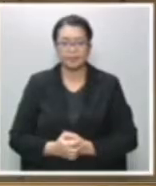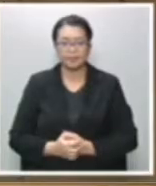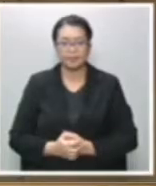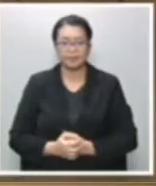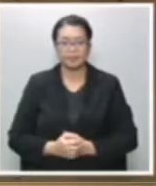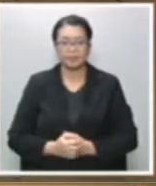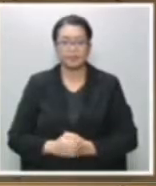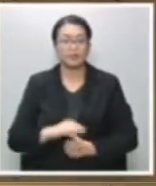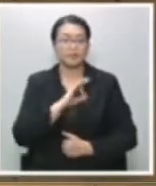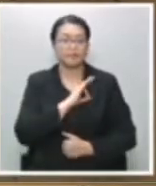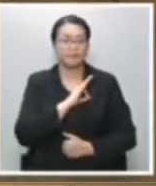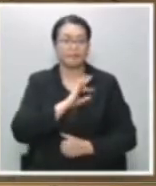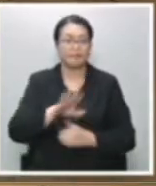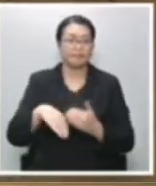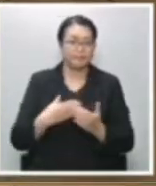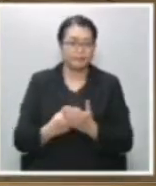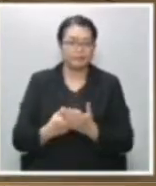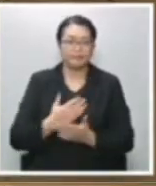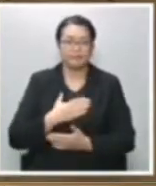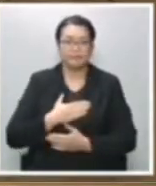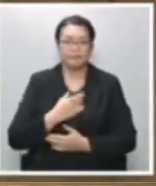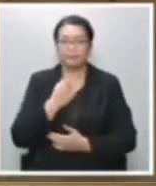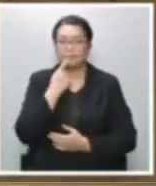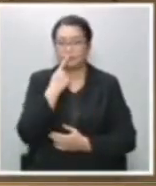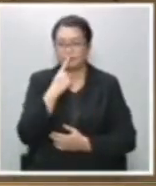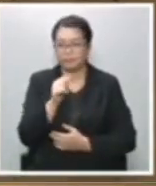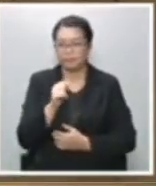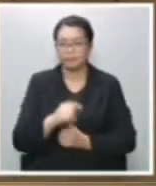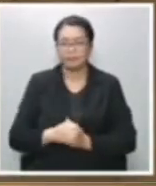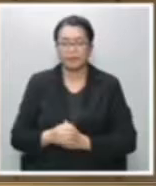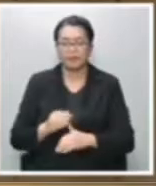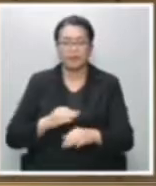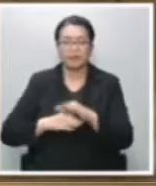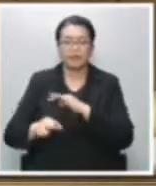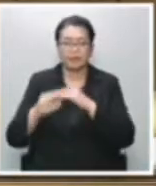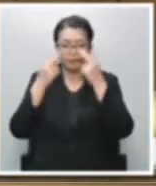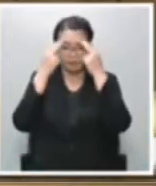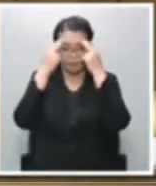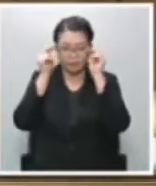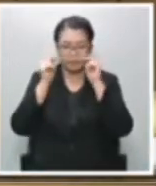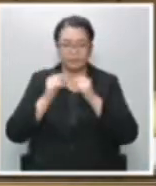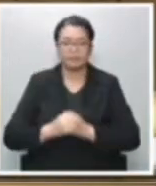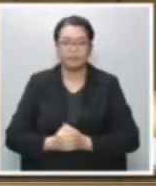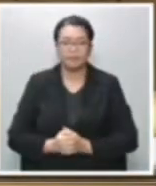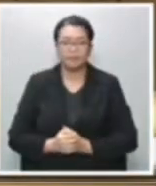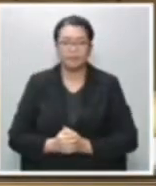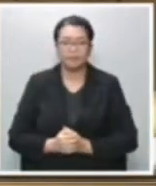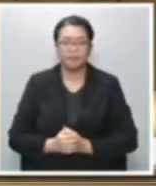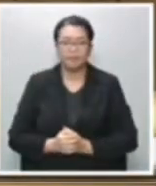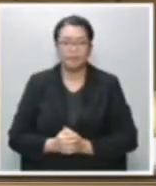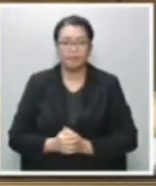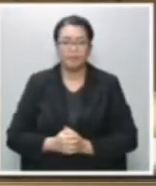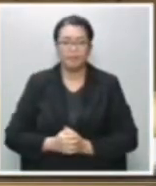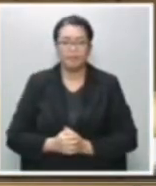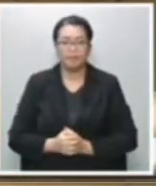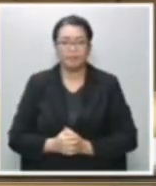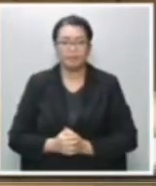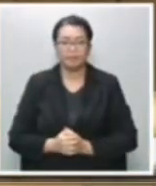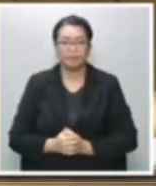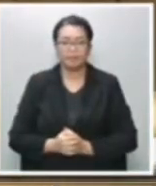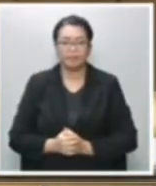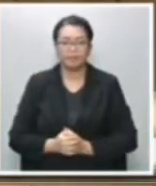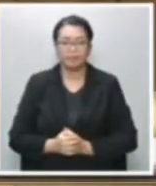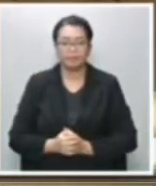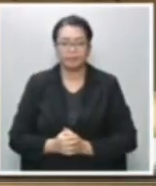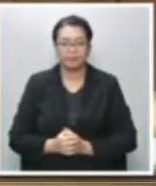กับผมขอมาตอบกระทู้ถามแทนท่านนายกรัฐมนตรีก่อนอื่นก็ต้องขอเรียนว่าปัญหาเรื่องน้